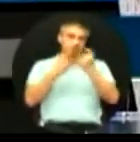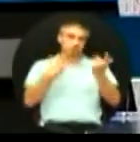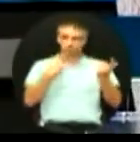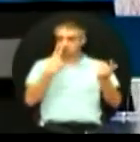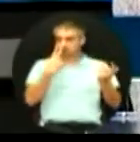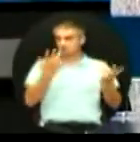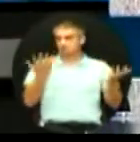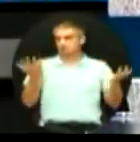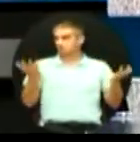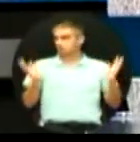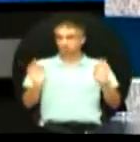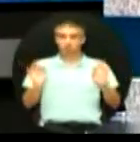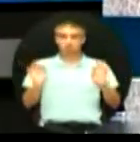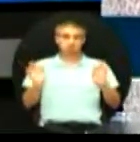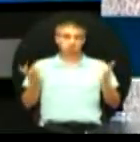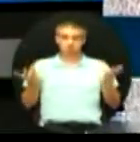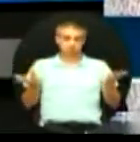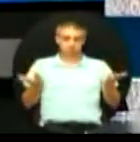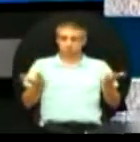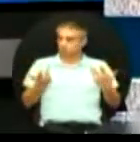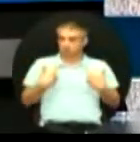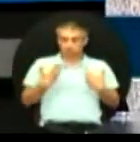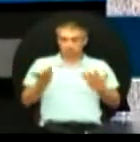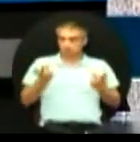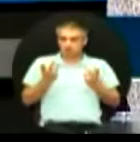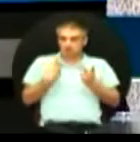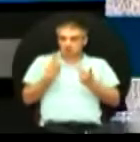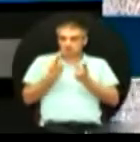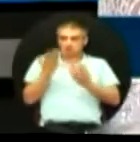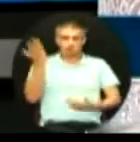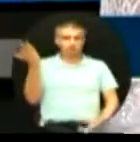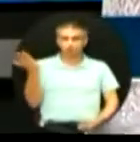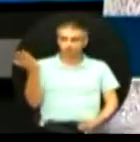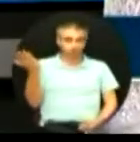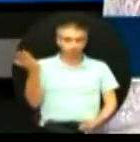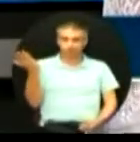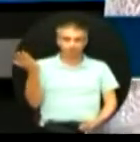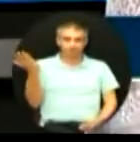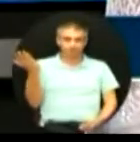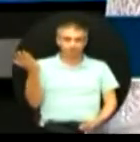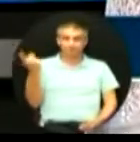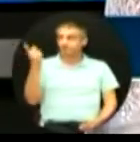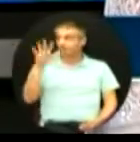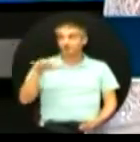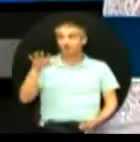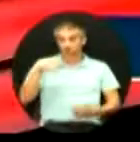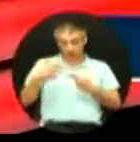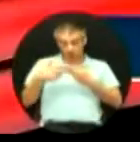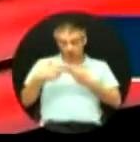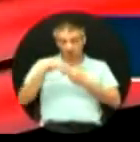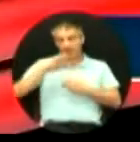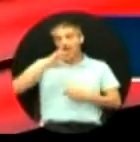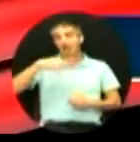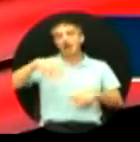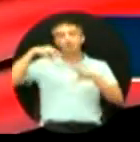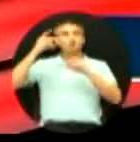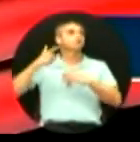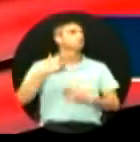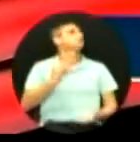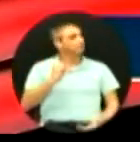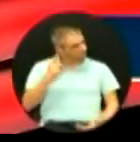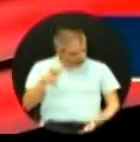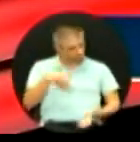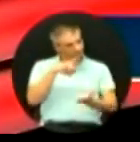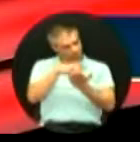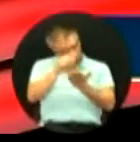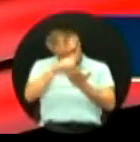ראיתי שבאמת, אין לנו מה לחפש שם. עכשיו, ברור שהם זו שכונה שנושקת לארמון הנציב. ברור, והיא